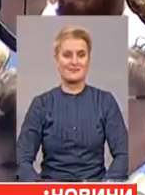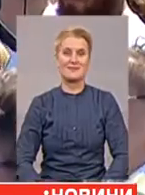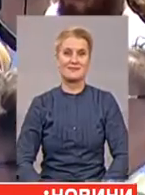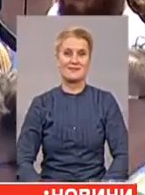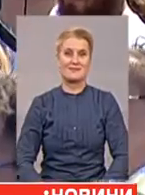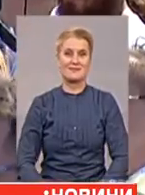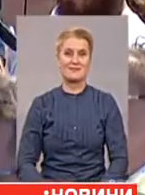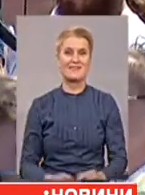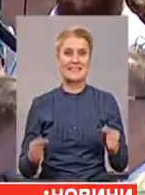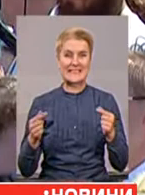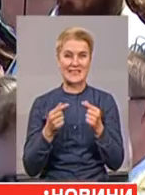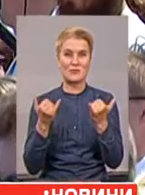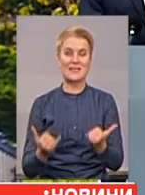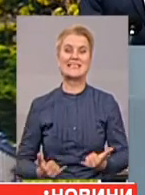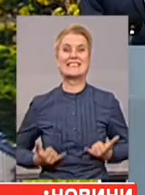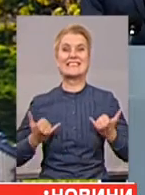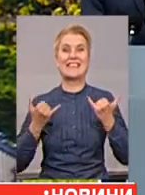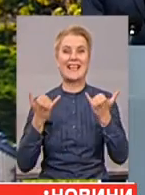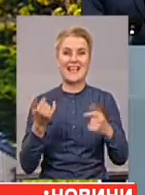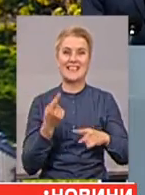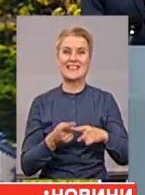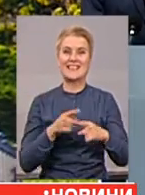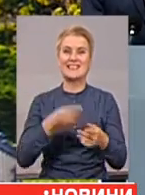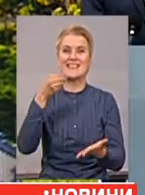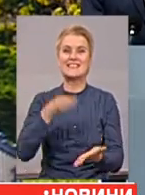Саме заради цих цінностей,